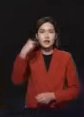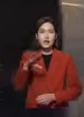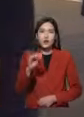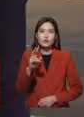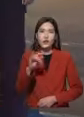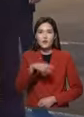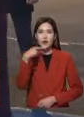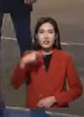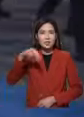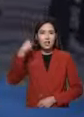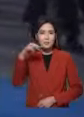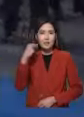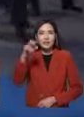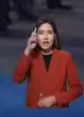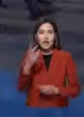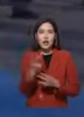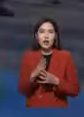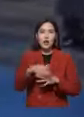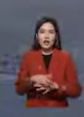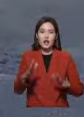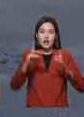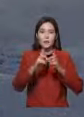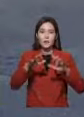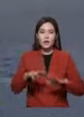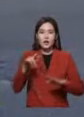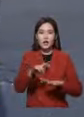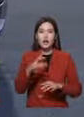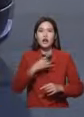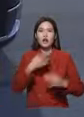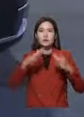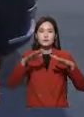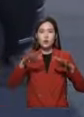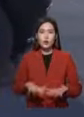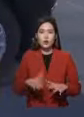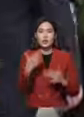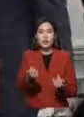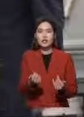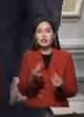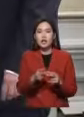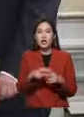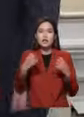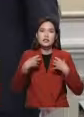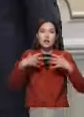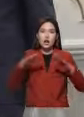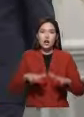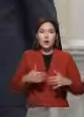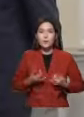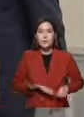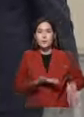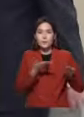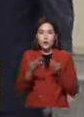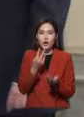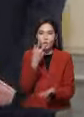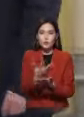Ресей президентін Елорда әуежайынан күтіп алды. Одан кейін Ақорда резиденциясында Владимир Путинді салтанатты түрде қарсы алу рәсімі өтті.